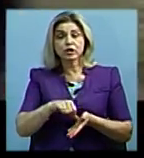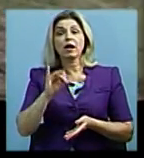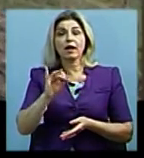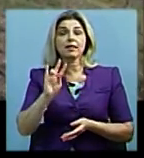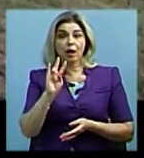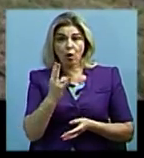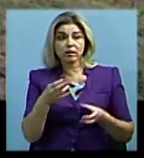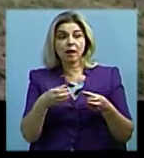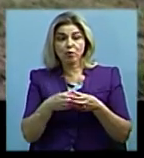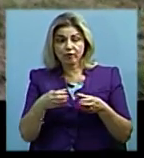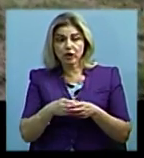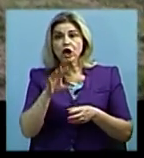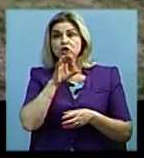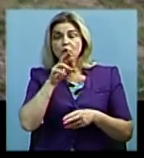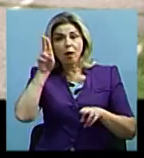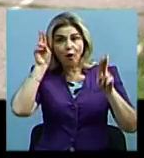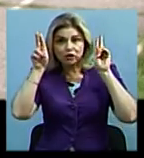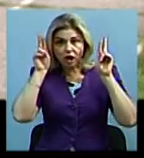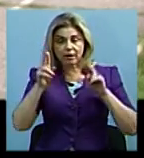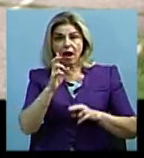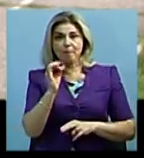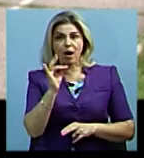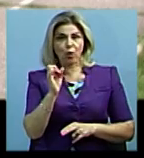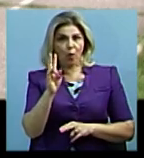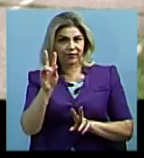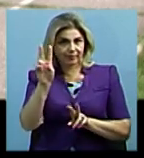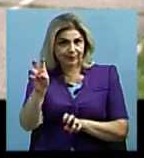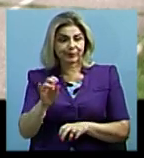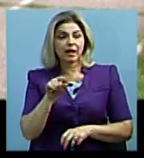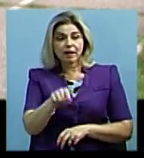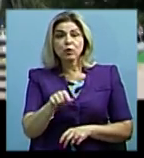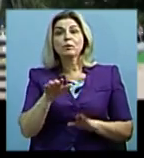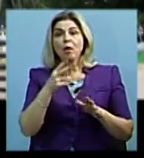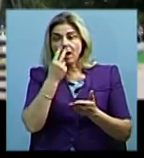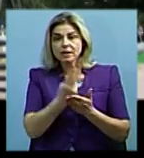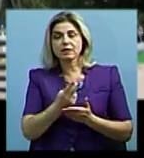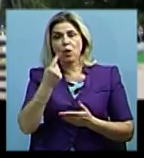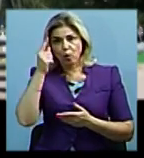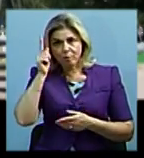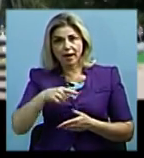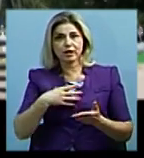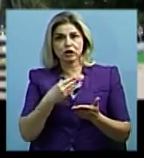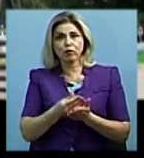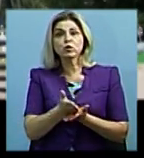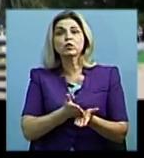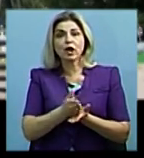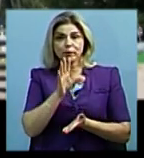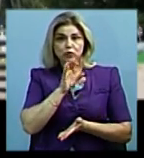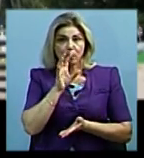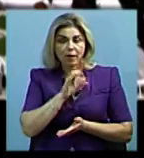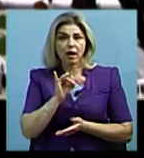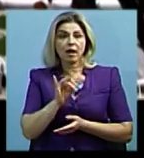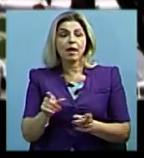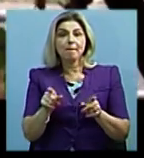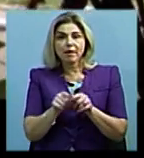інспектор-кінолог Євген Хмілінський з вівчаркою Бароном. На чемпіонаті поліцейські кінологи демонструють навички та здібності службових собак. Разом з собаками давають